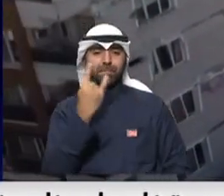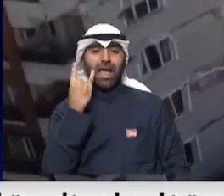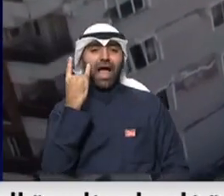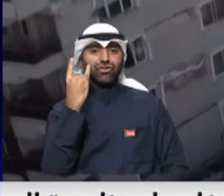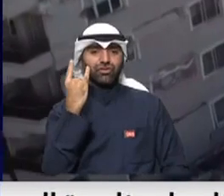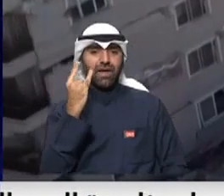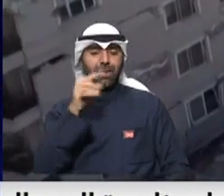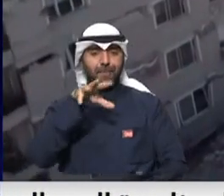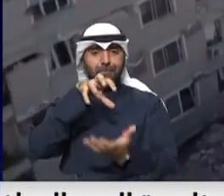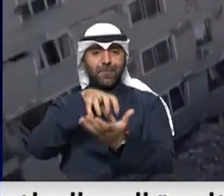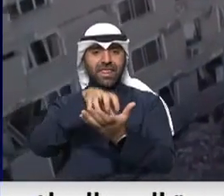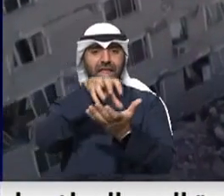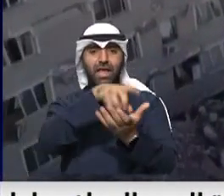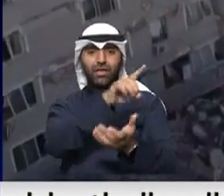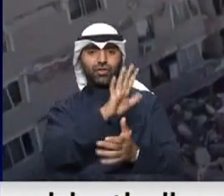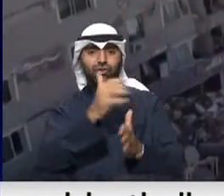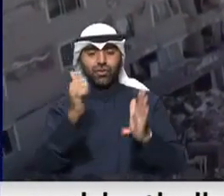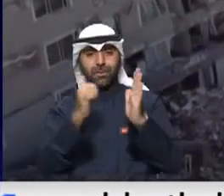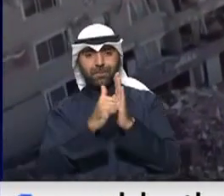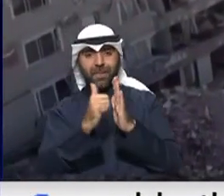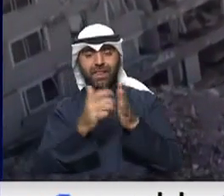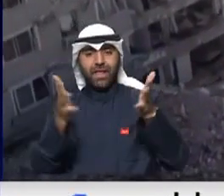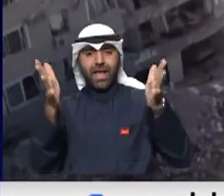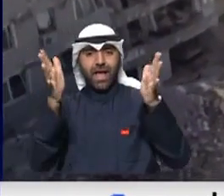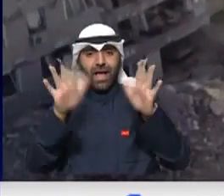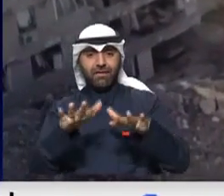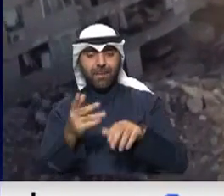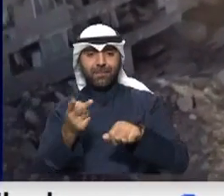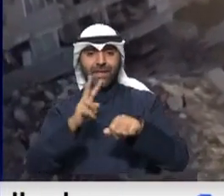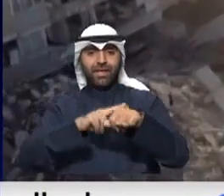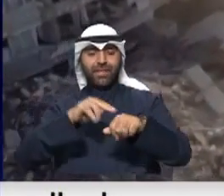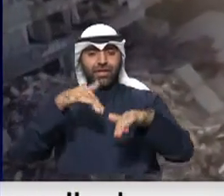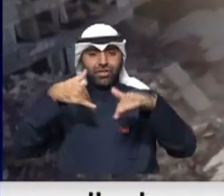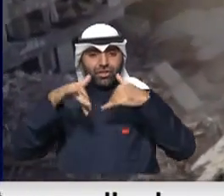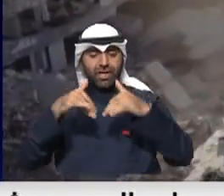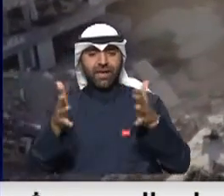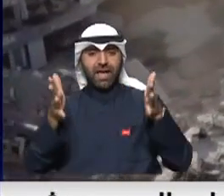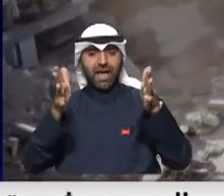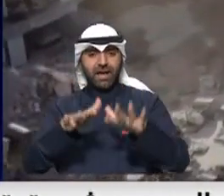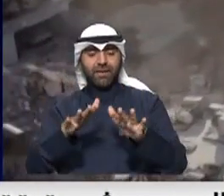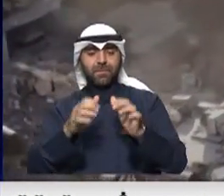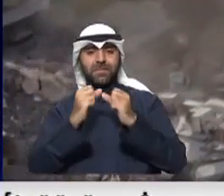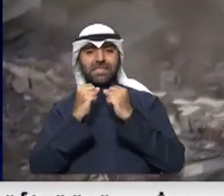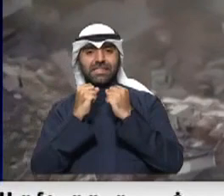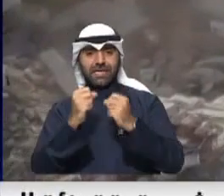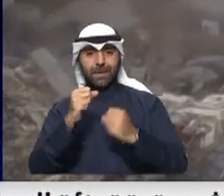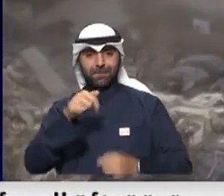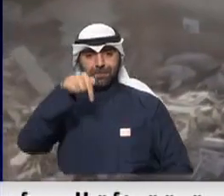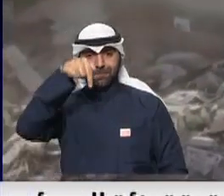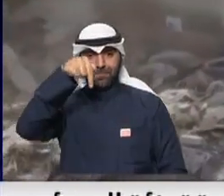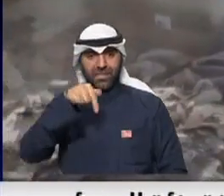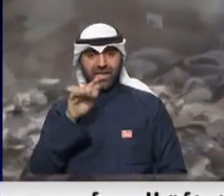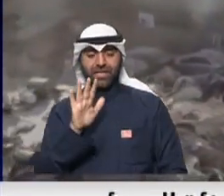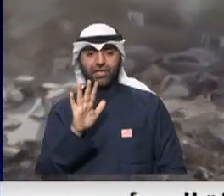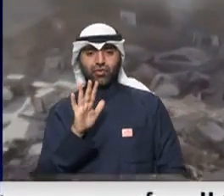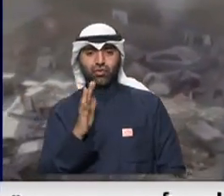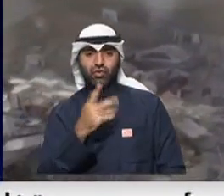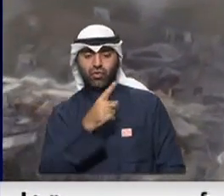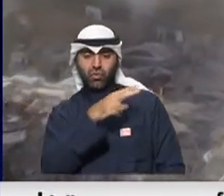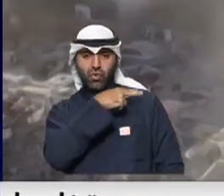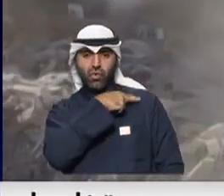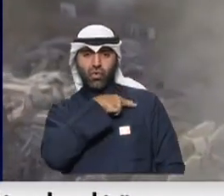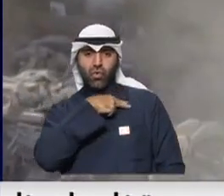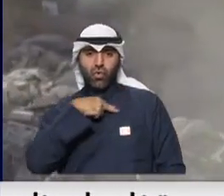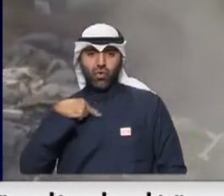الأسبوع الماضي إليها لتصبح 11 ولاية. بالتالي 5 ولايات حاليا يتم فيها العمل على